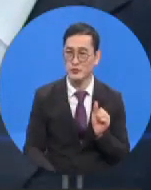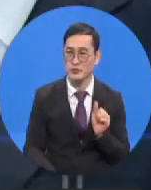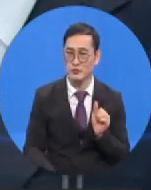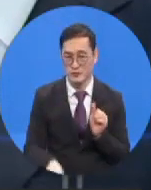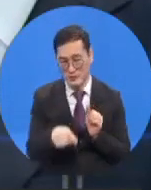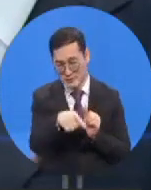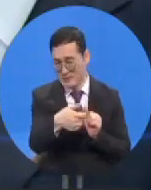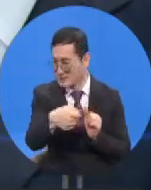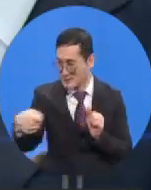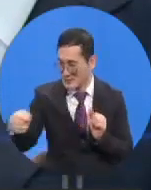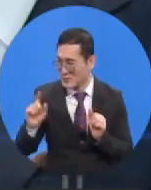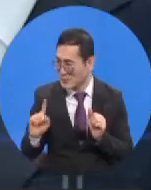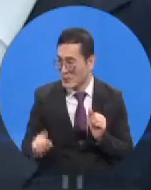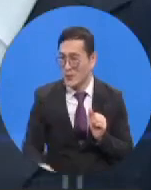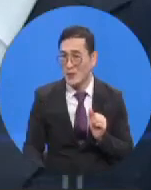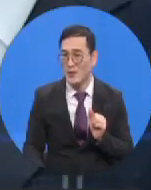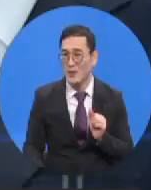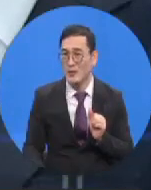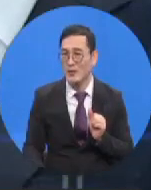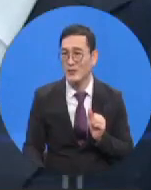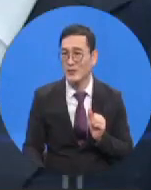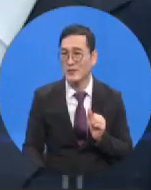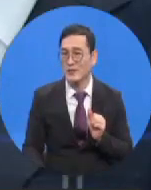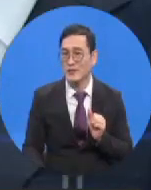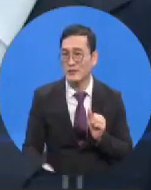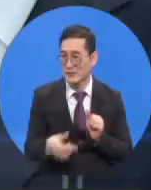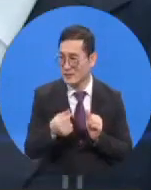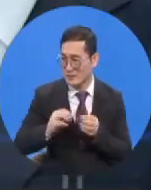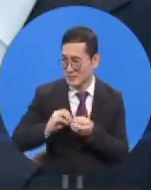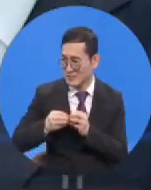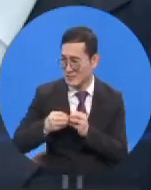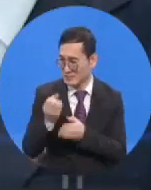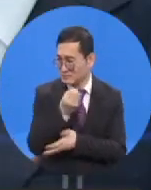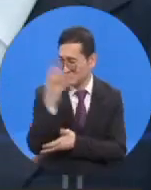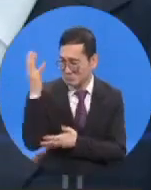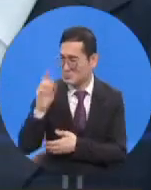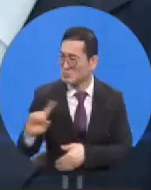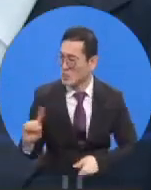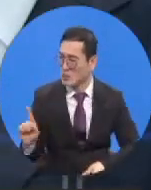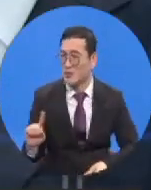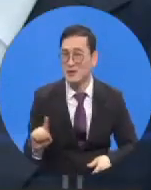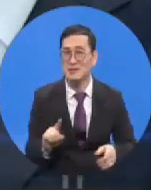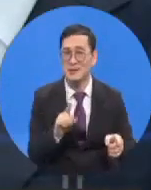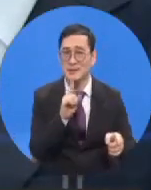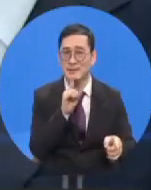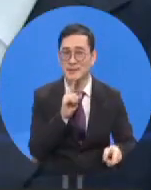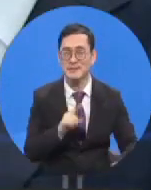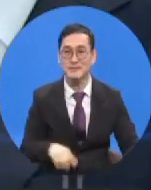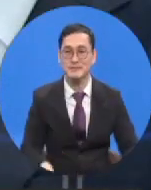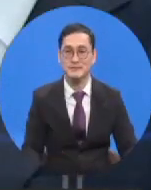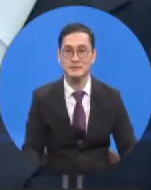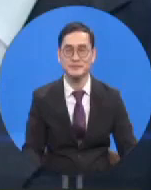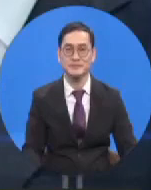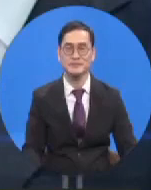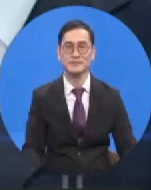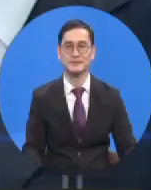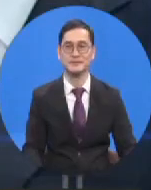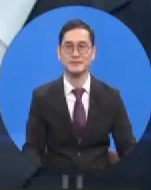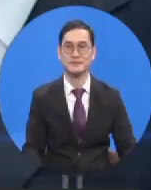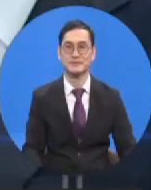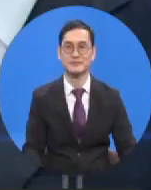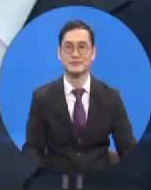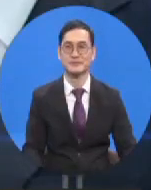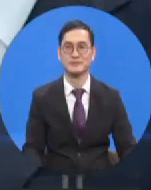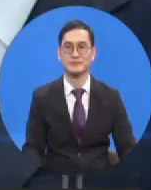보도한다라고 원래 취지와 달리 내용을 왜곡했다라고 주장을 하고 있는데 글쎄요. 방금 말씀하신 것처럼 지금